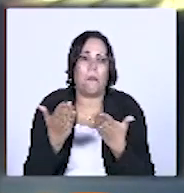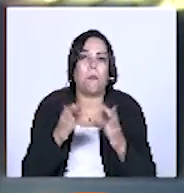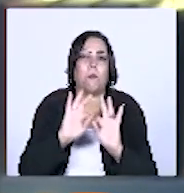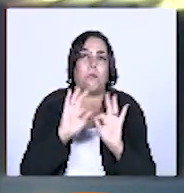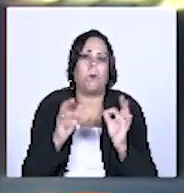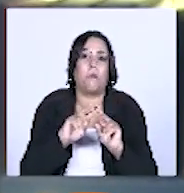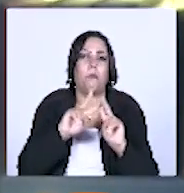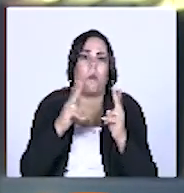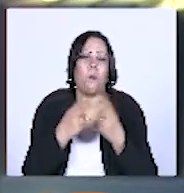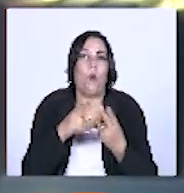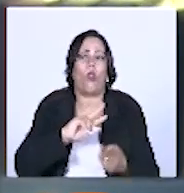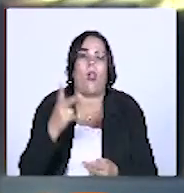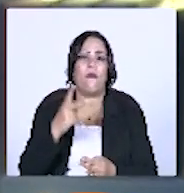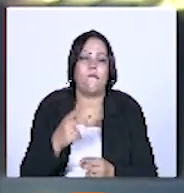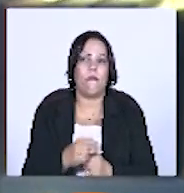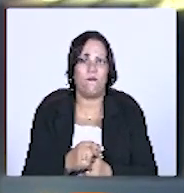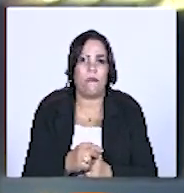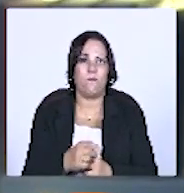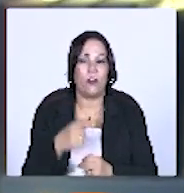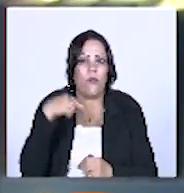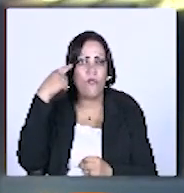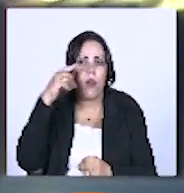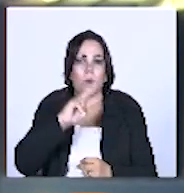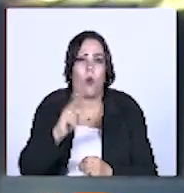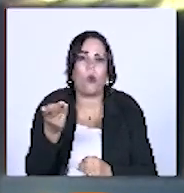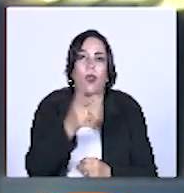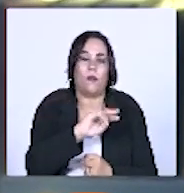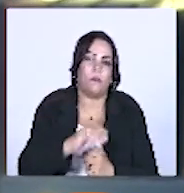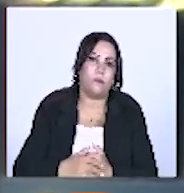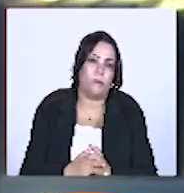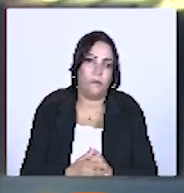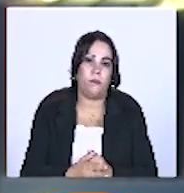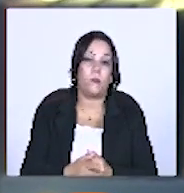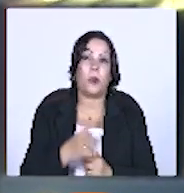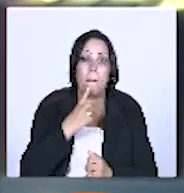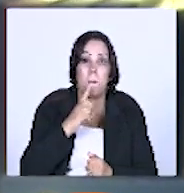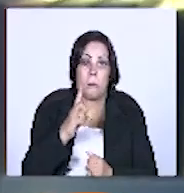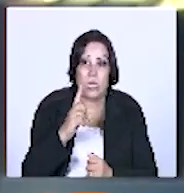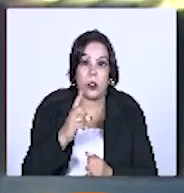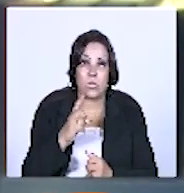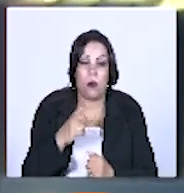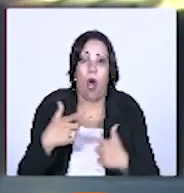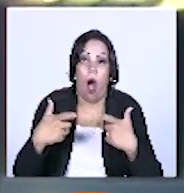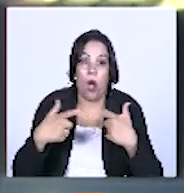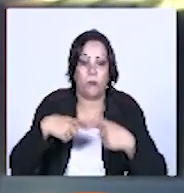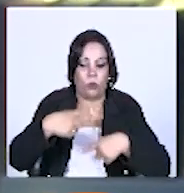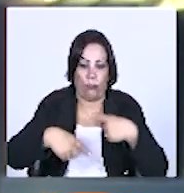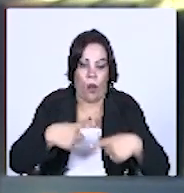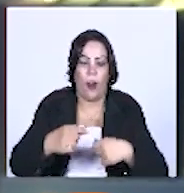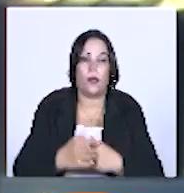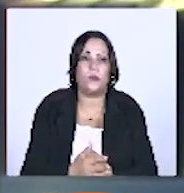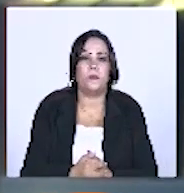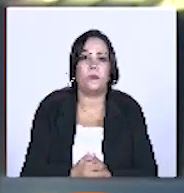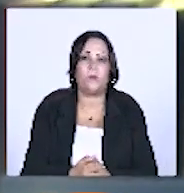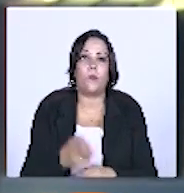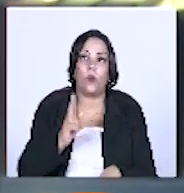المعلومات وجهات النظر المختلفه لكن الحرب مفتوحه